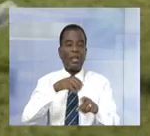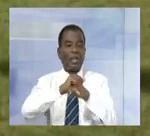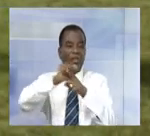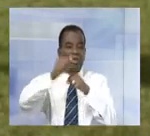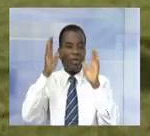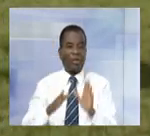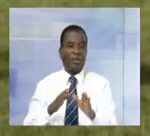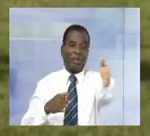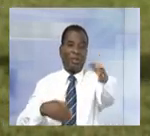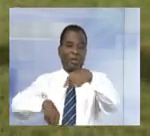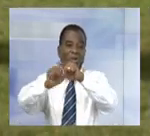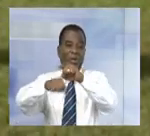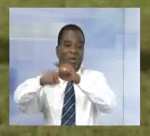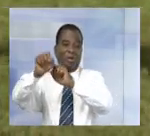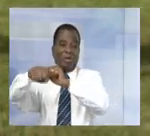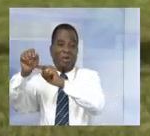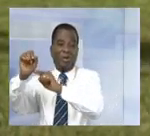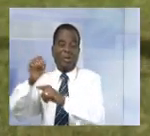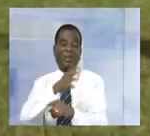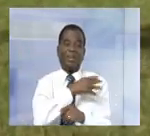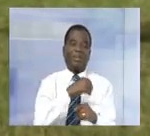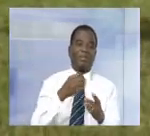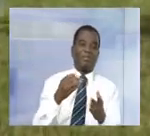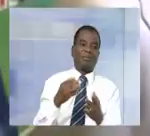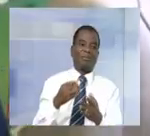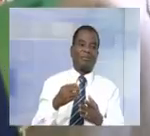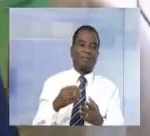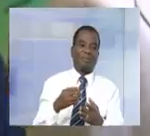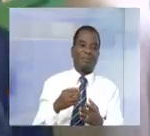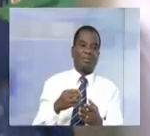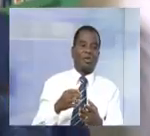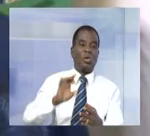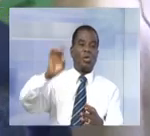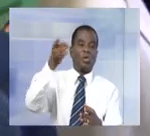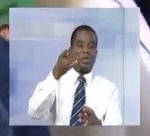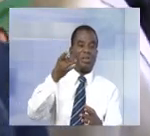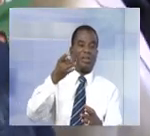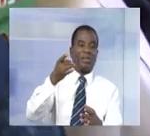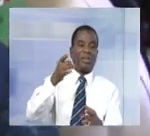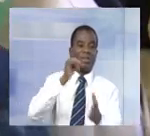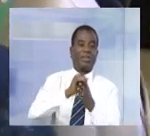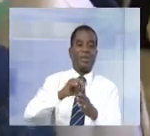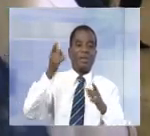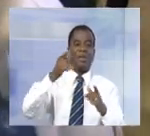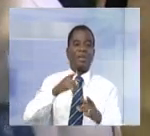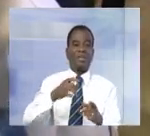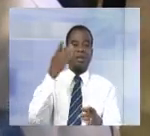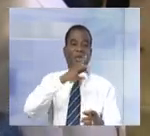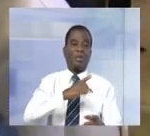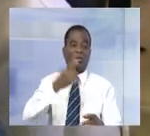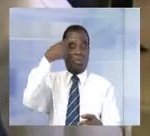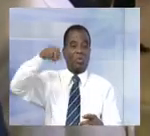disputer là sa 8e CAN en tant que sélectionneur, un record. 8e Coupe d'Afrique des Nations, c'est un privilège formidable, c'est une chance